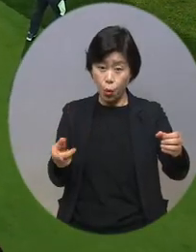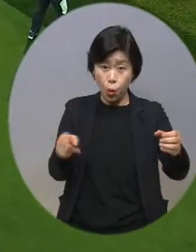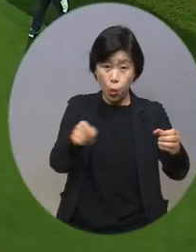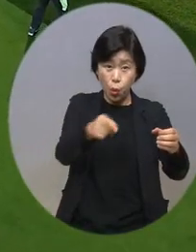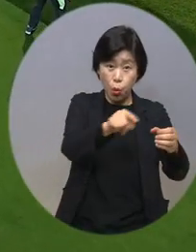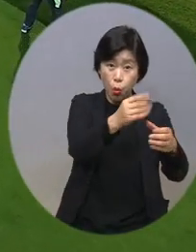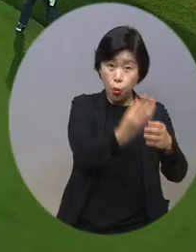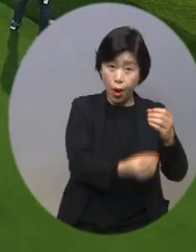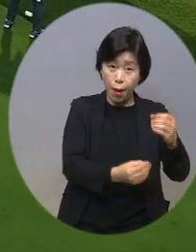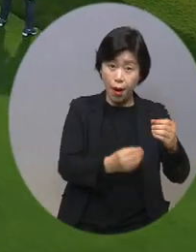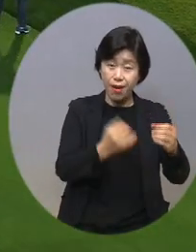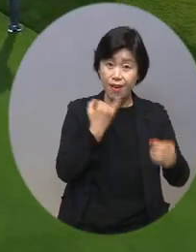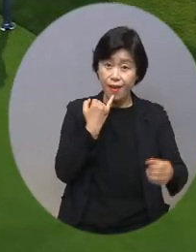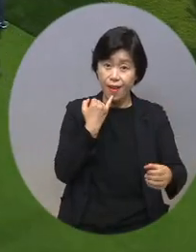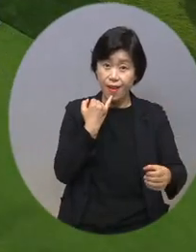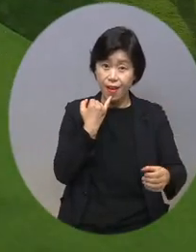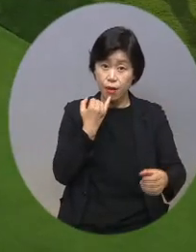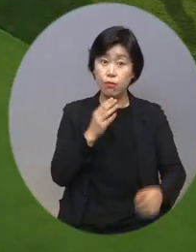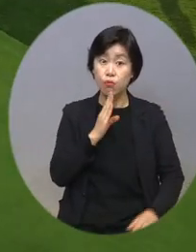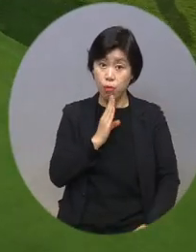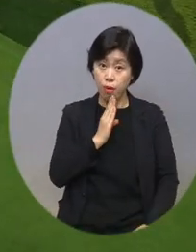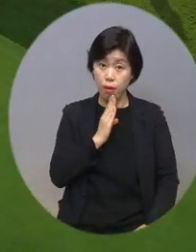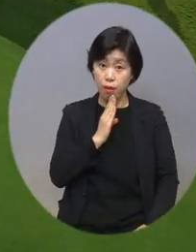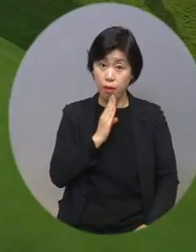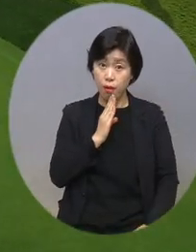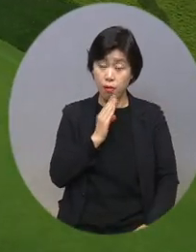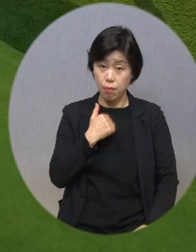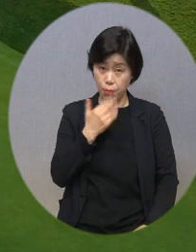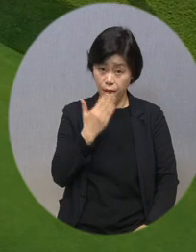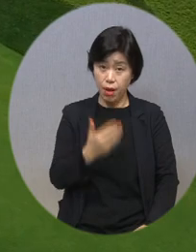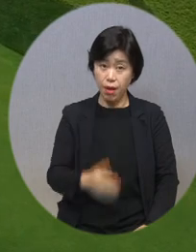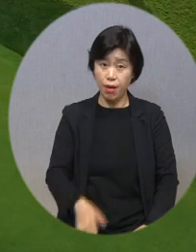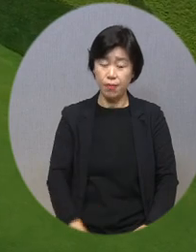걸렸다. 진짜 는다. 어.